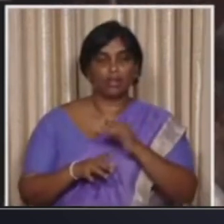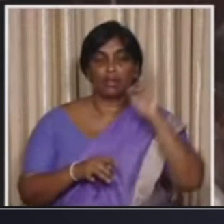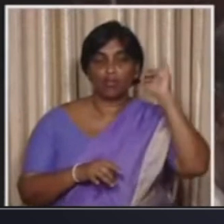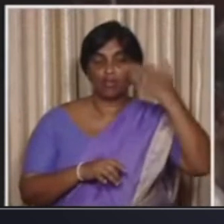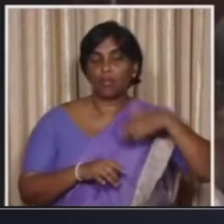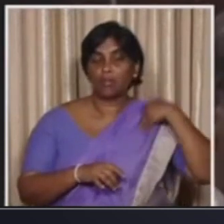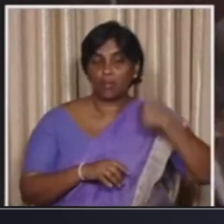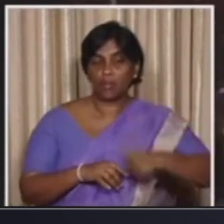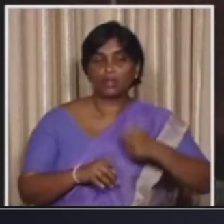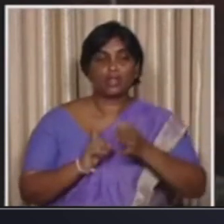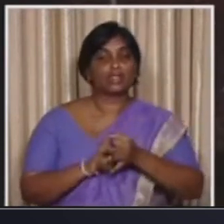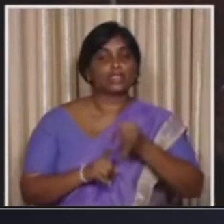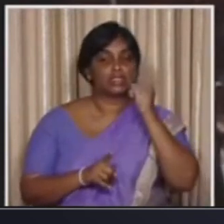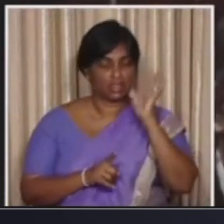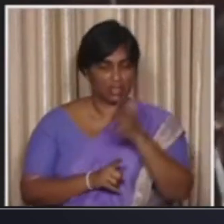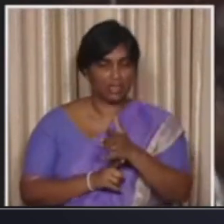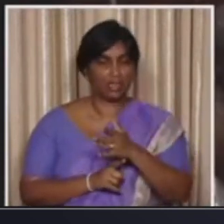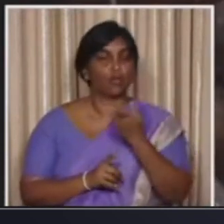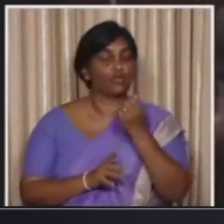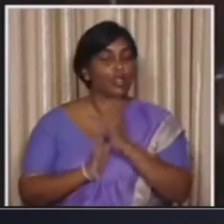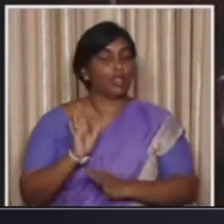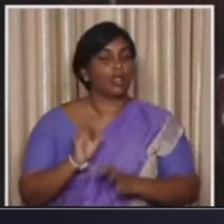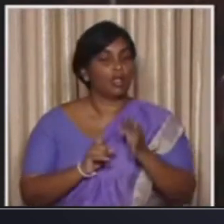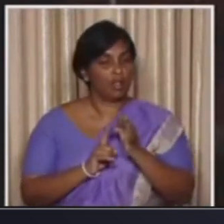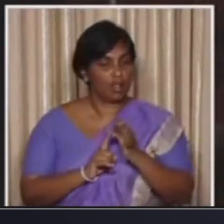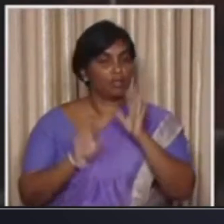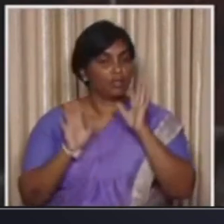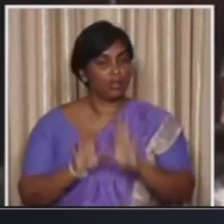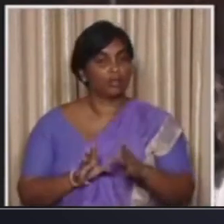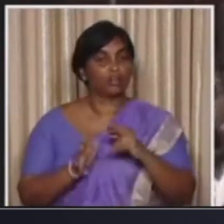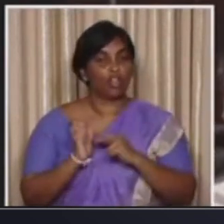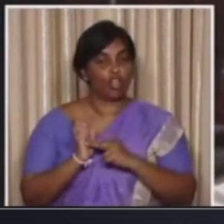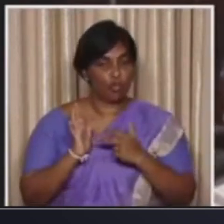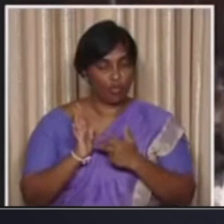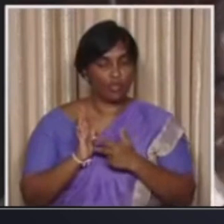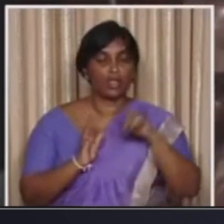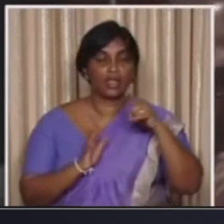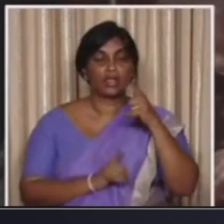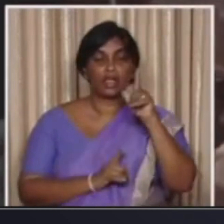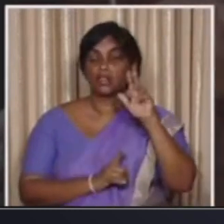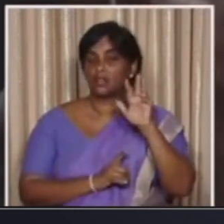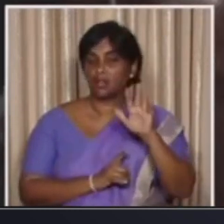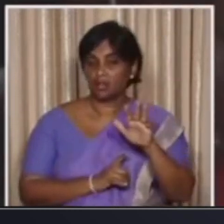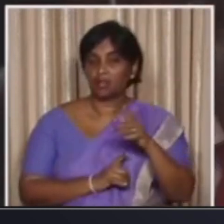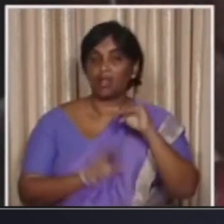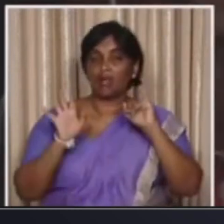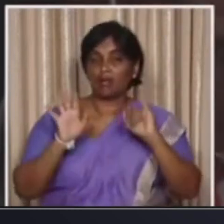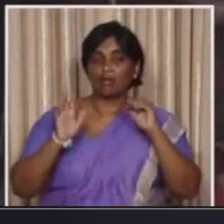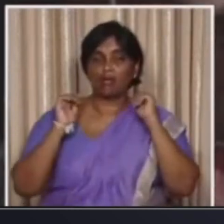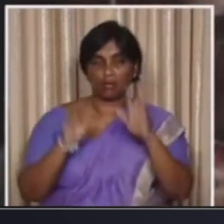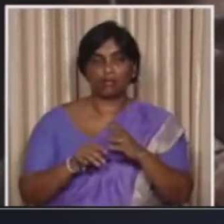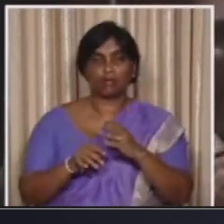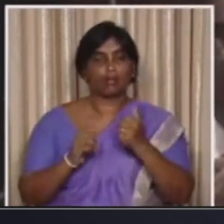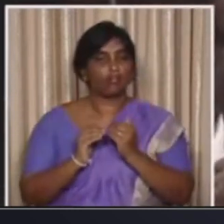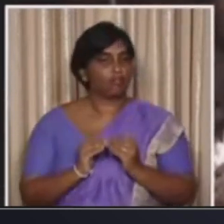ප්‍රධානියා මෙරට ජනාධිපතිතුමා මුදල් ඇමතිතුමා හැබැයි ව්‍යාපෘති 179කින් 6යි සාර්ථක